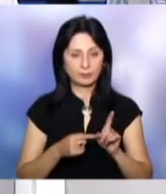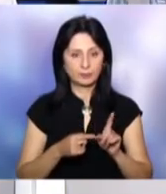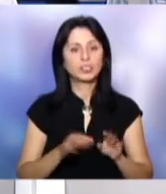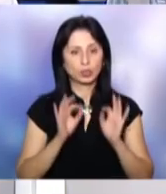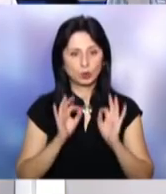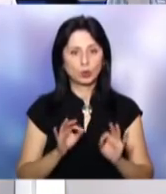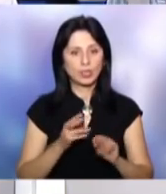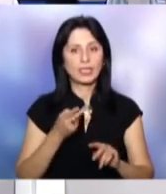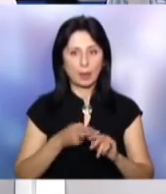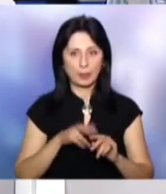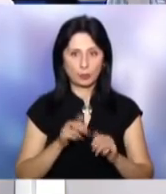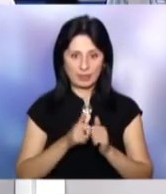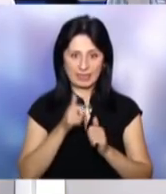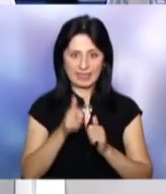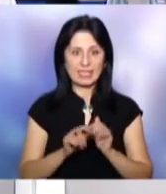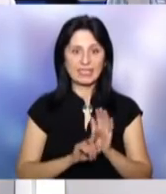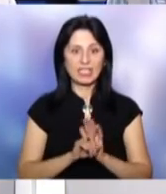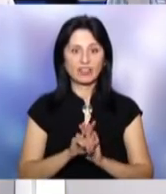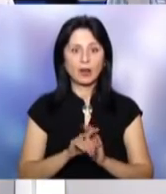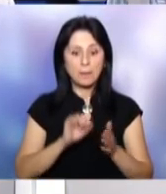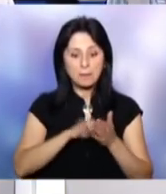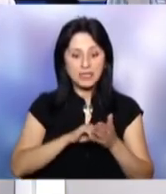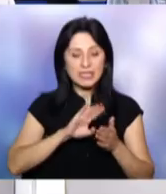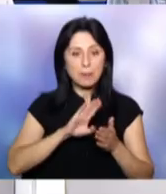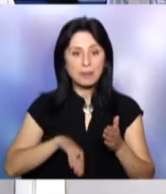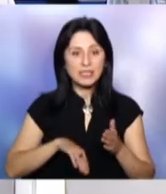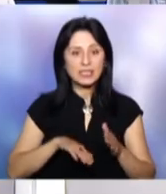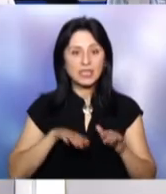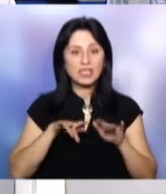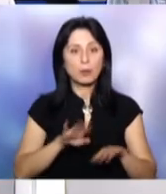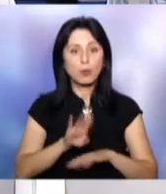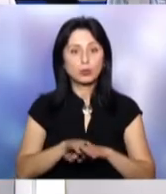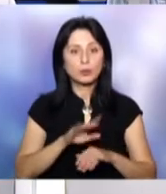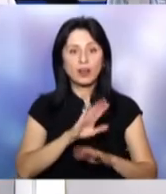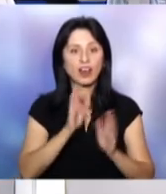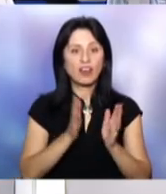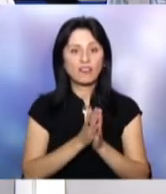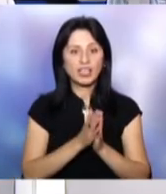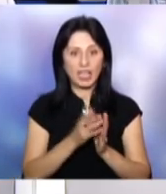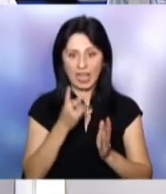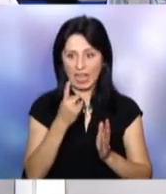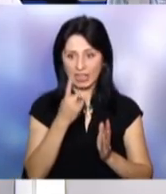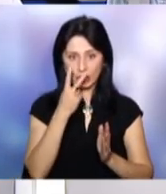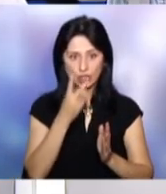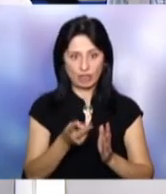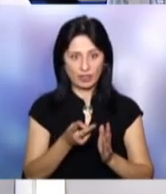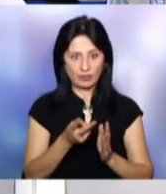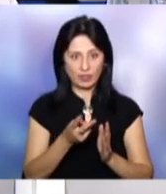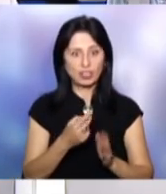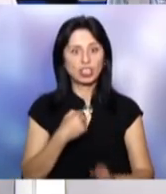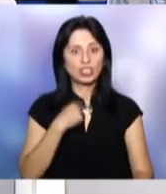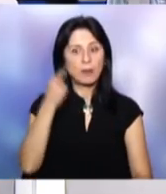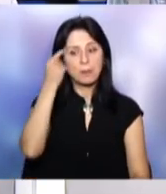არის. სწორედ ამიტომ წინასწარ დავიწყე, რომ უმიზეზო და უადგილო რეალურად ყველაფერი არის ერთი შეხედვით, იმიტომ რომ